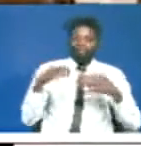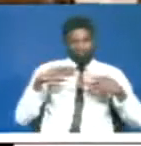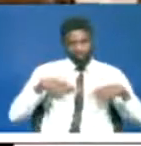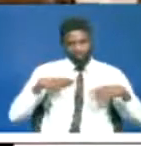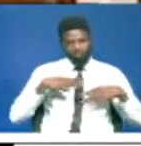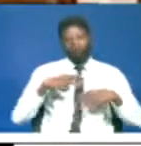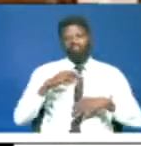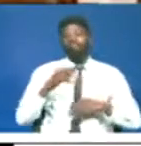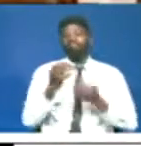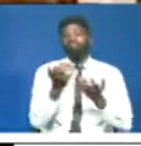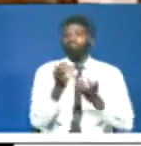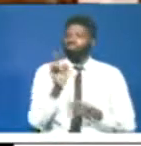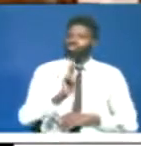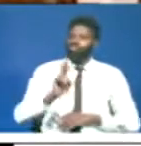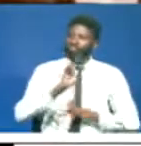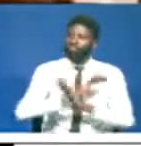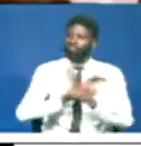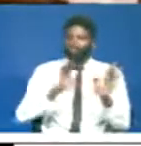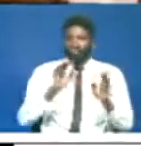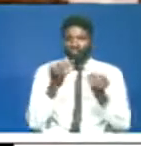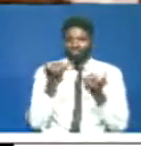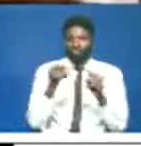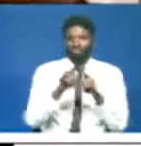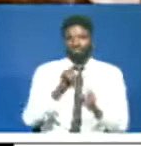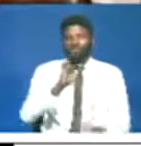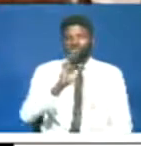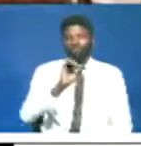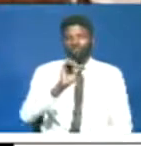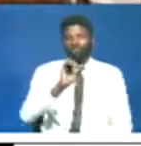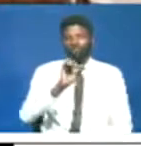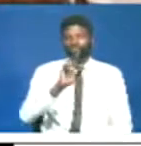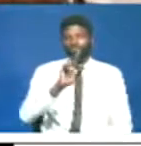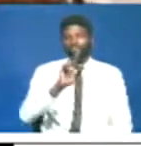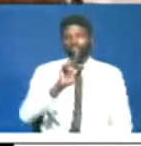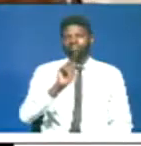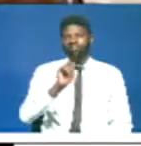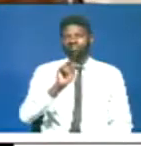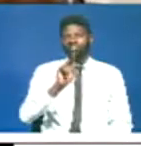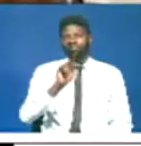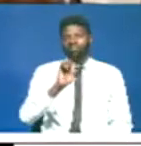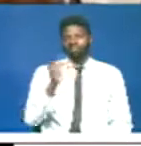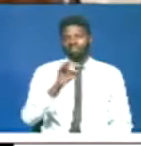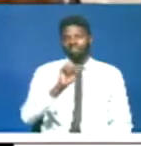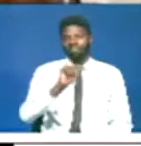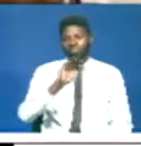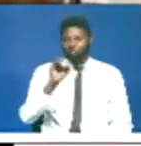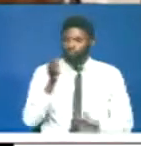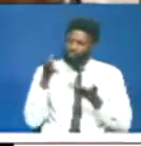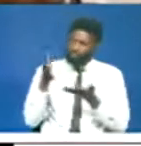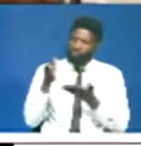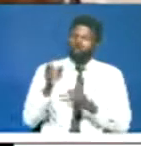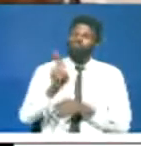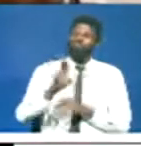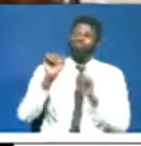hiyo? Hiyo Fortune Sako ambaye ni Premier League yenu ya hapa, waendelee, na gavana